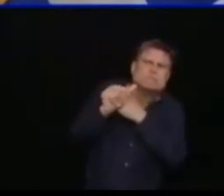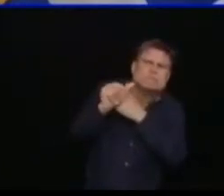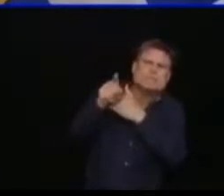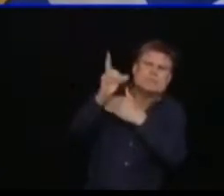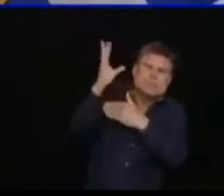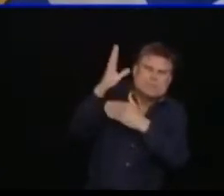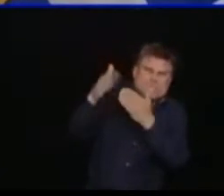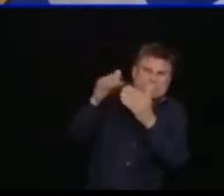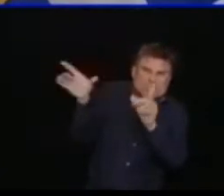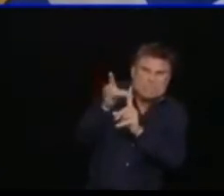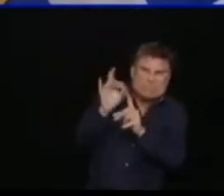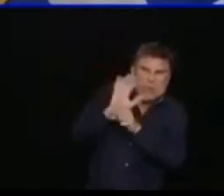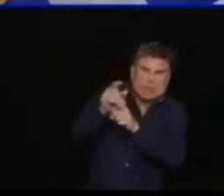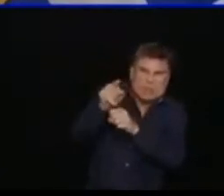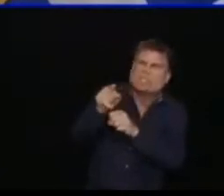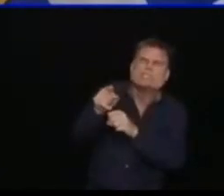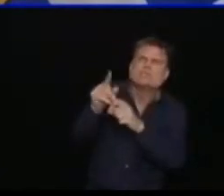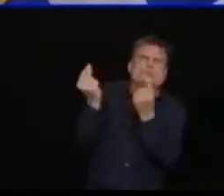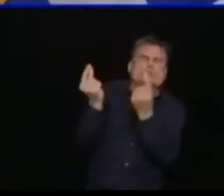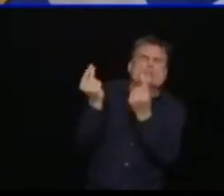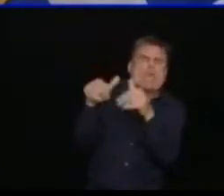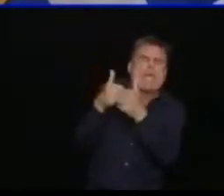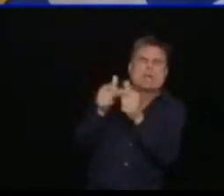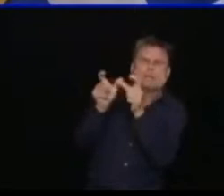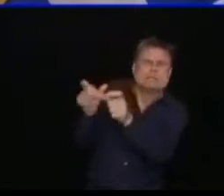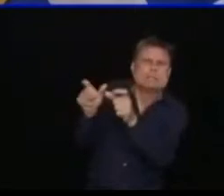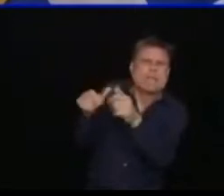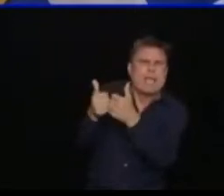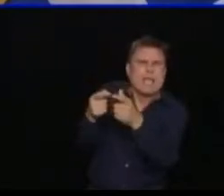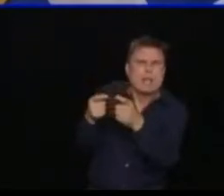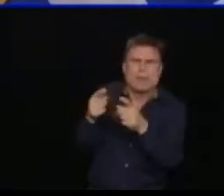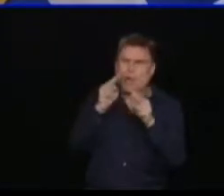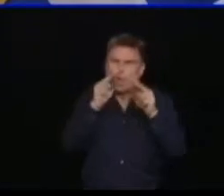再回到什么关闭这个关闭那个